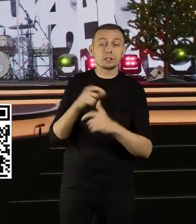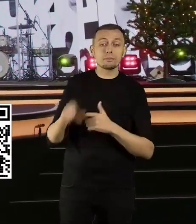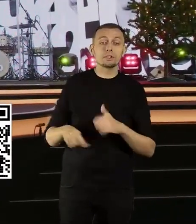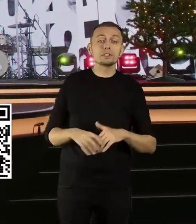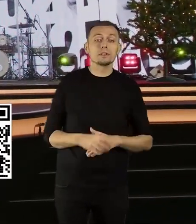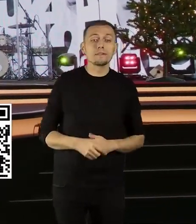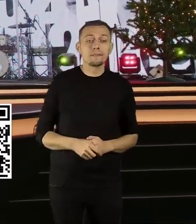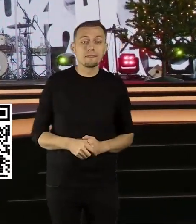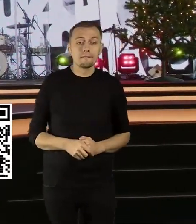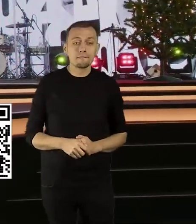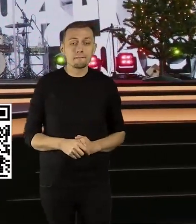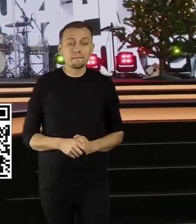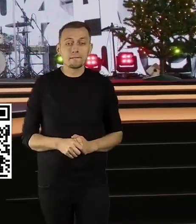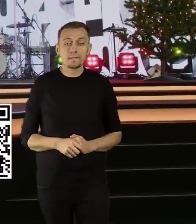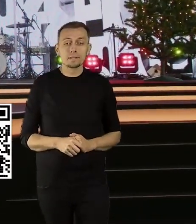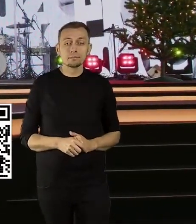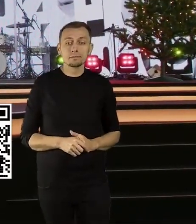jeśli